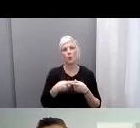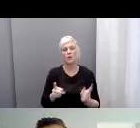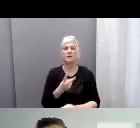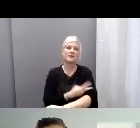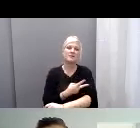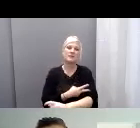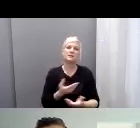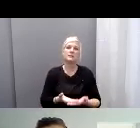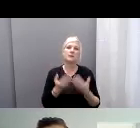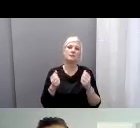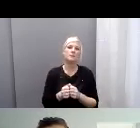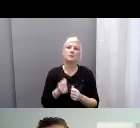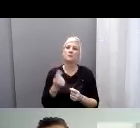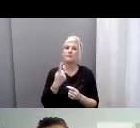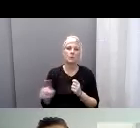sexhjälpmedel.